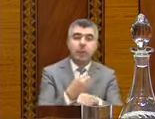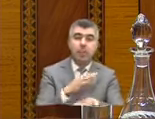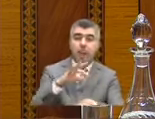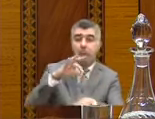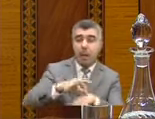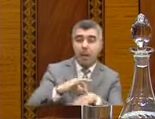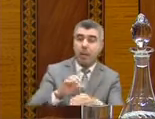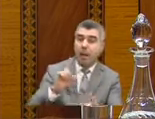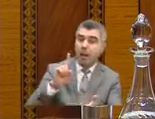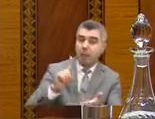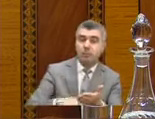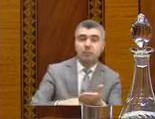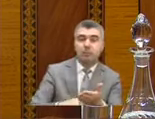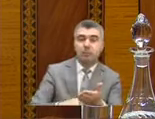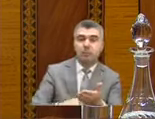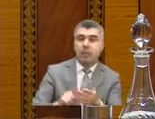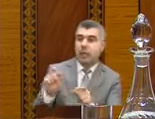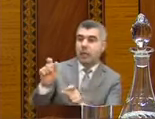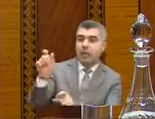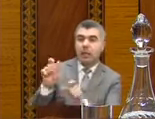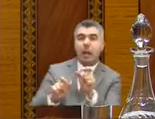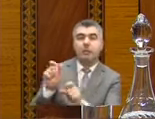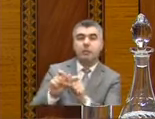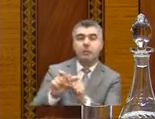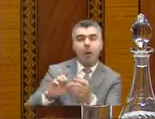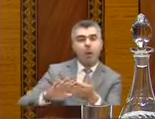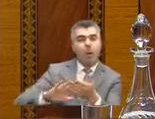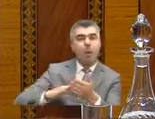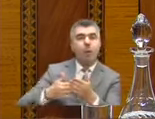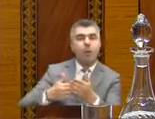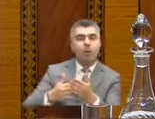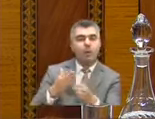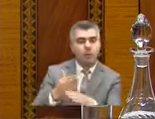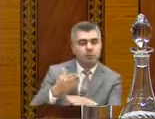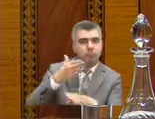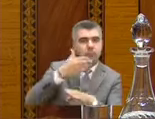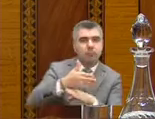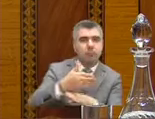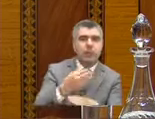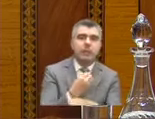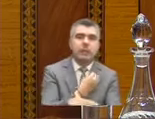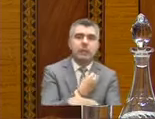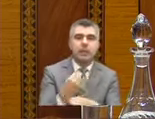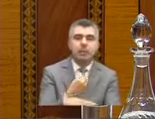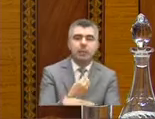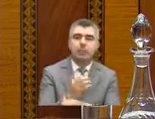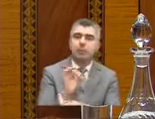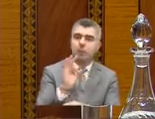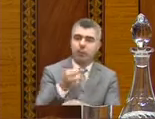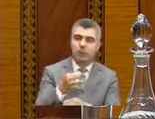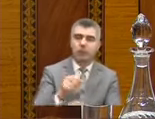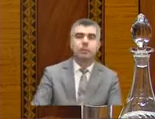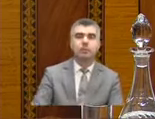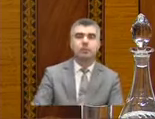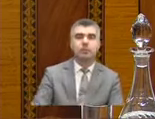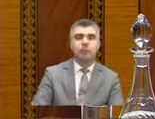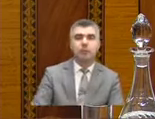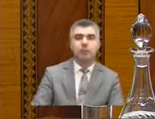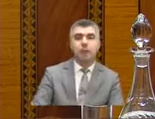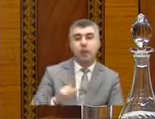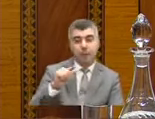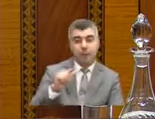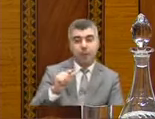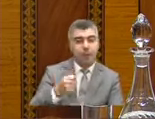المرض ولتمكين المواطنين والمواطنات من الولوج للعلاجات في ظروف جيدة.